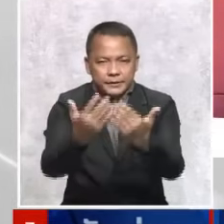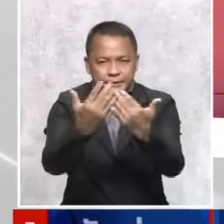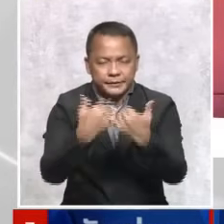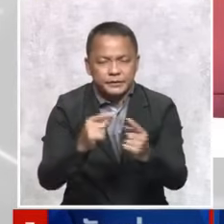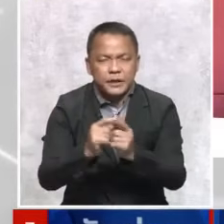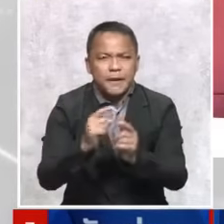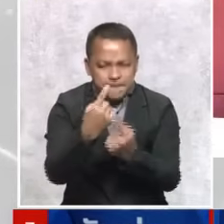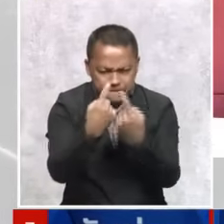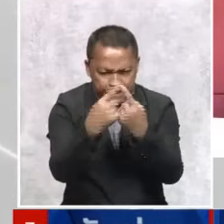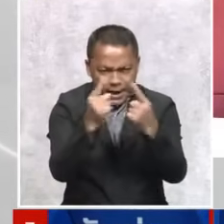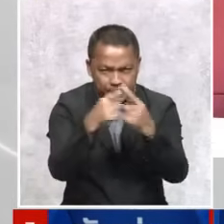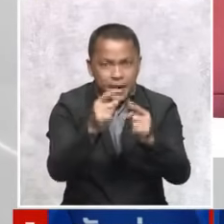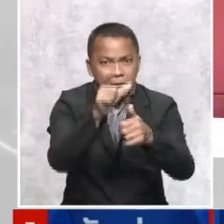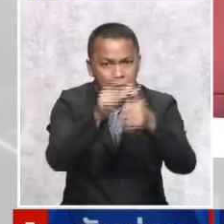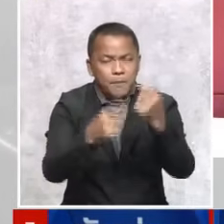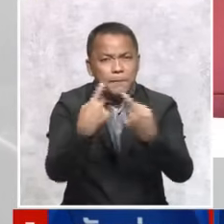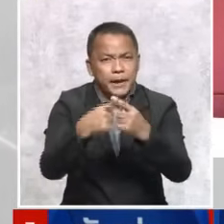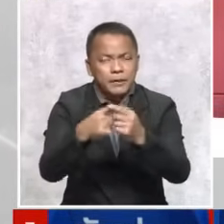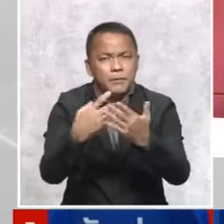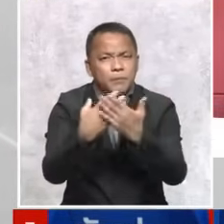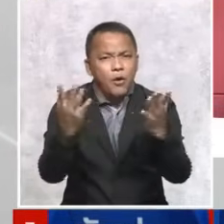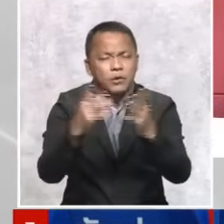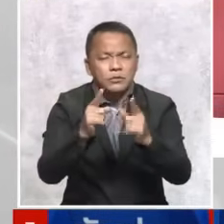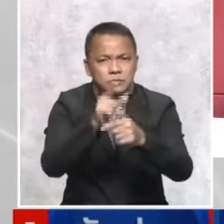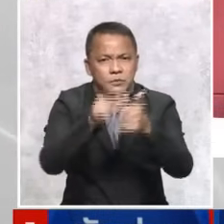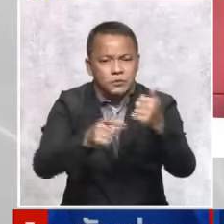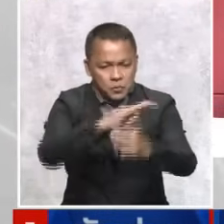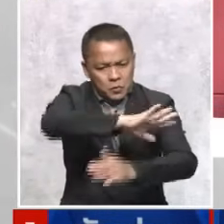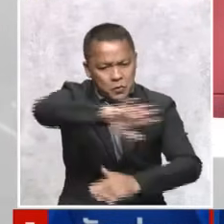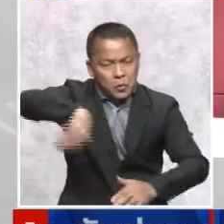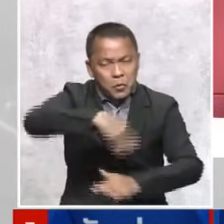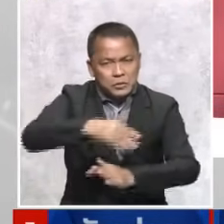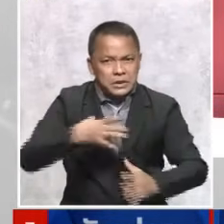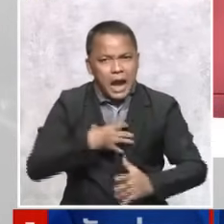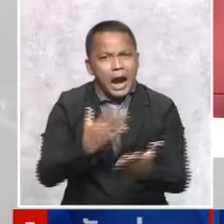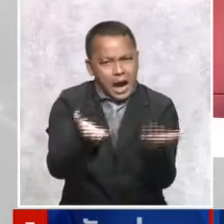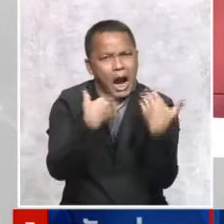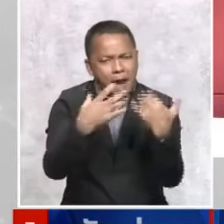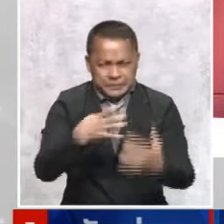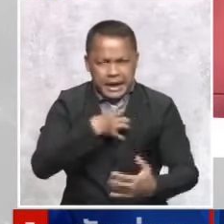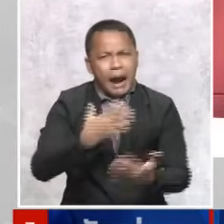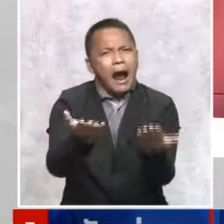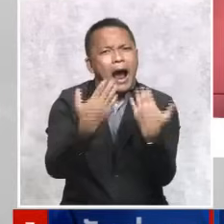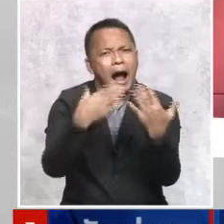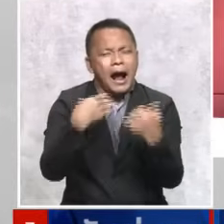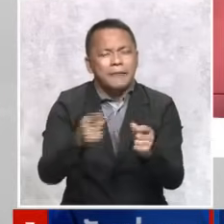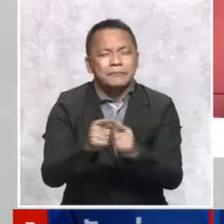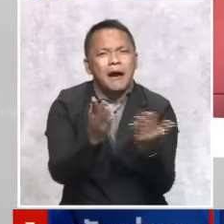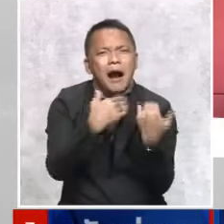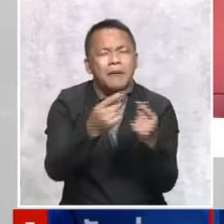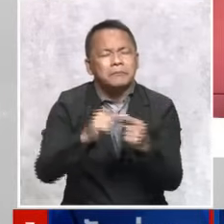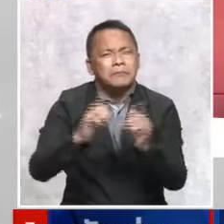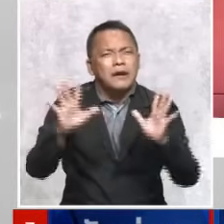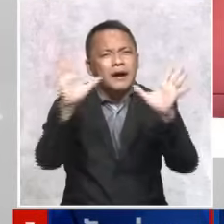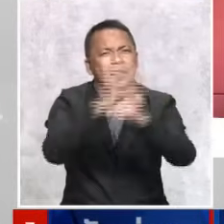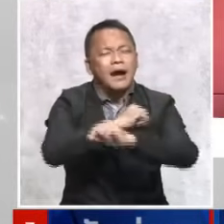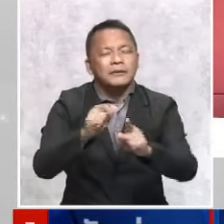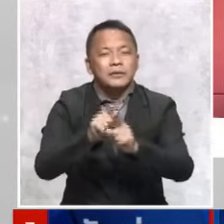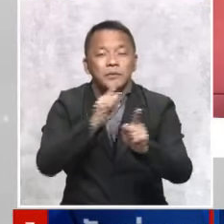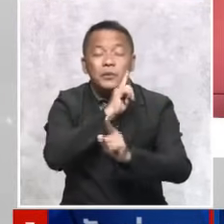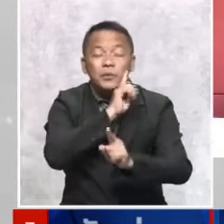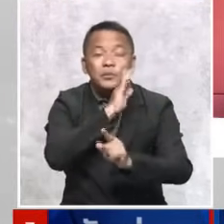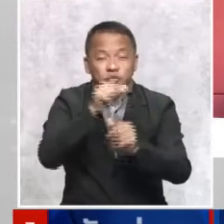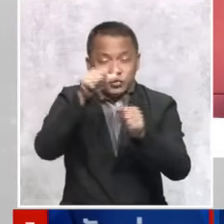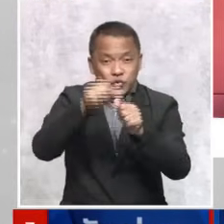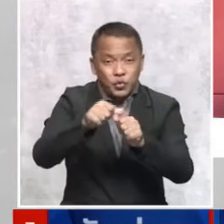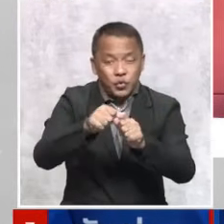งที่น่าแปลกใจกับตัวประกันที่ถูกปล่อยคือทุกคนเนี่ยอยากอาบน้ำค่ะคุณรพีพันธ์ผู้ชม ค่ะ คือเหมือนกับว่าพอไป